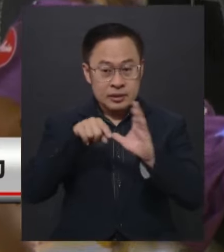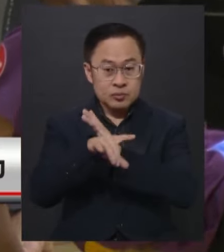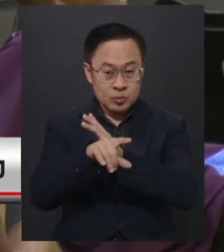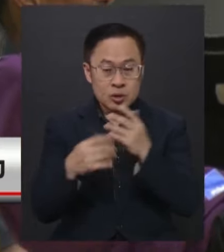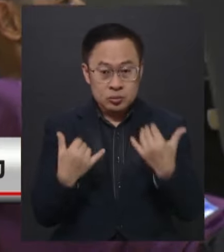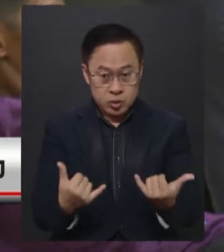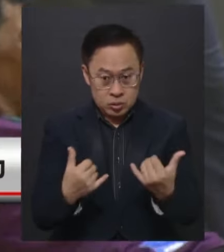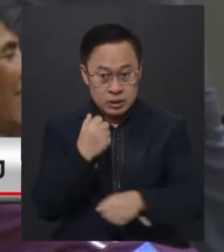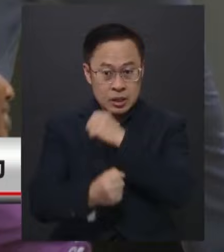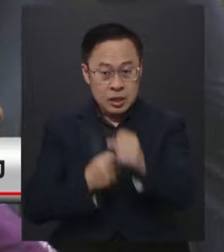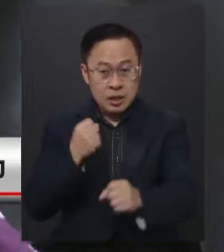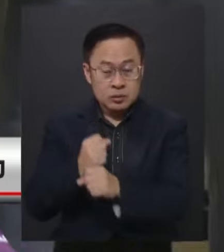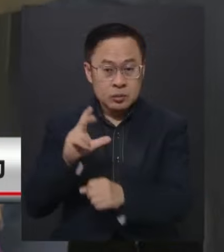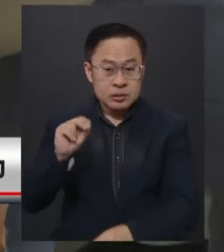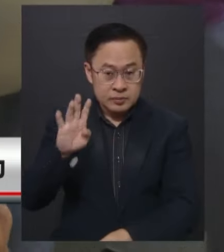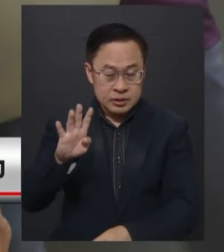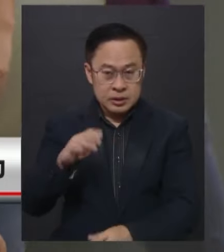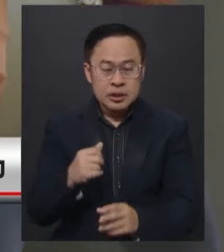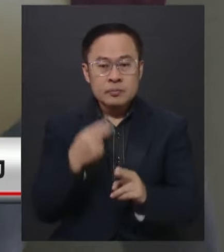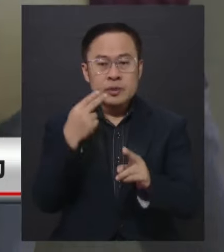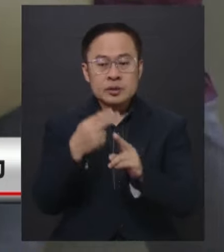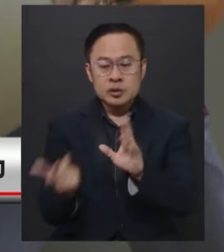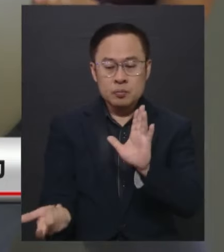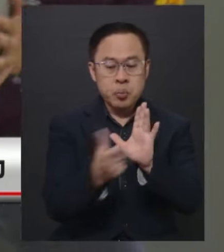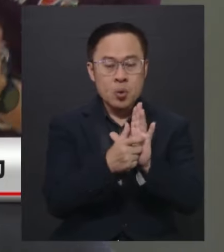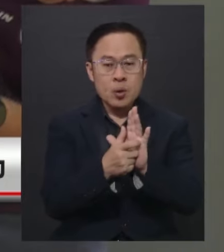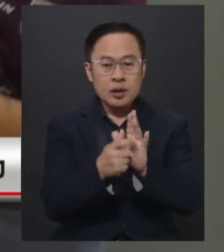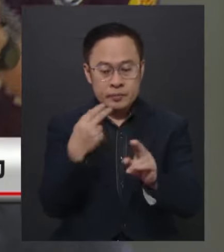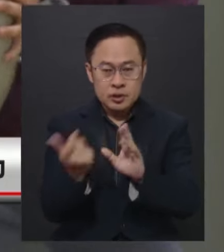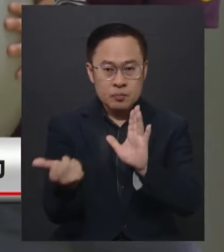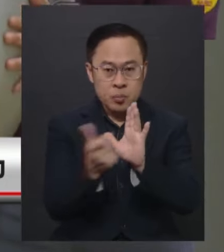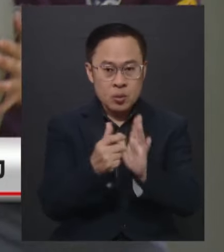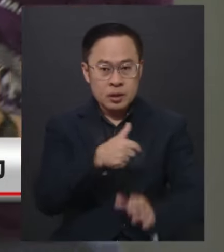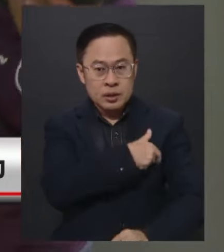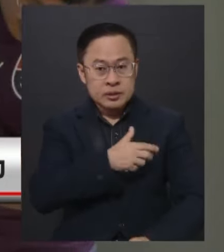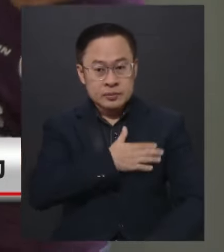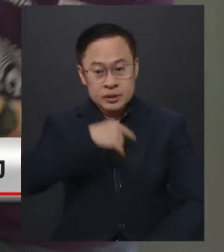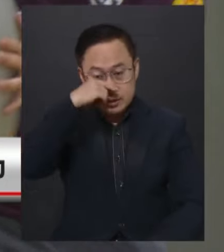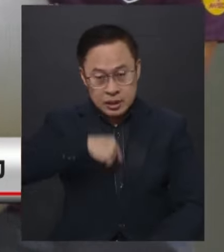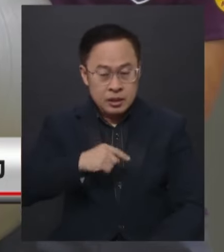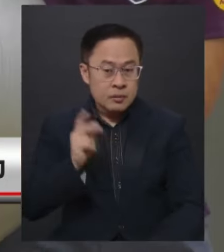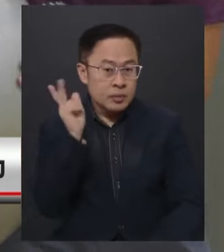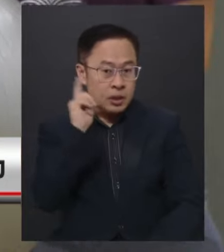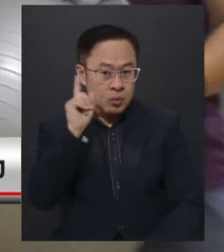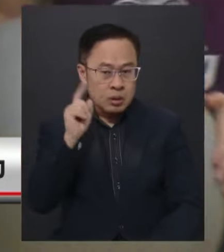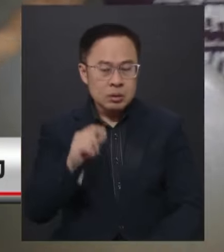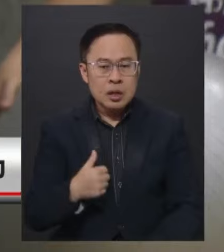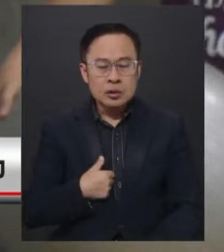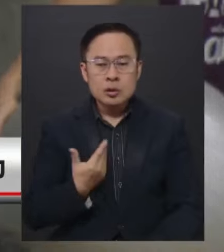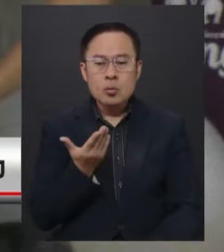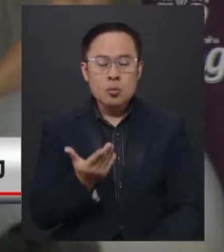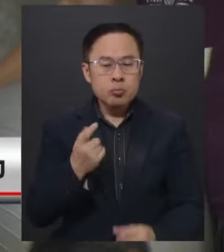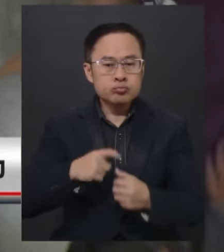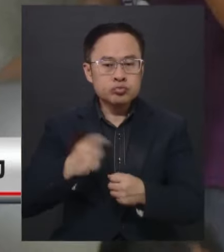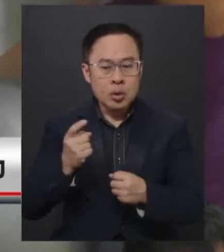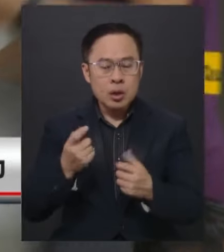อนนี้อายุ34ปีแล้วนะครับได้กลับมาติดทีมชาติอีกครั้งในรอบ2ปีครึ่งครับทำให้มีข่าวลือว่าเจ้าอามอาจจะเล่นรายการฟุต